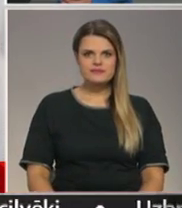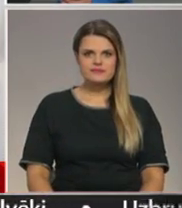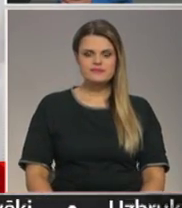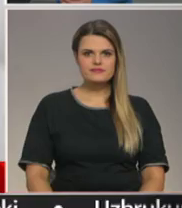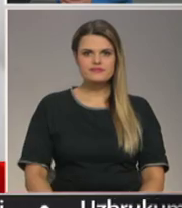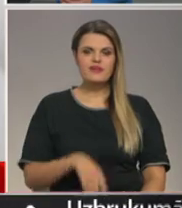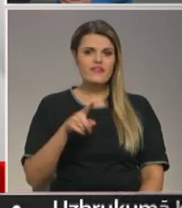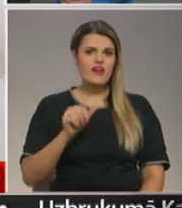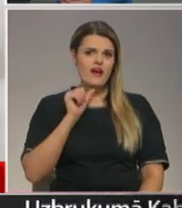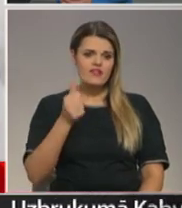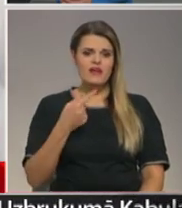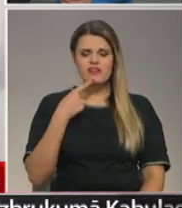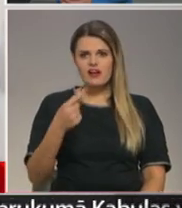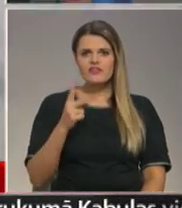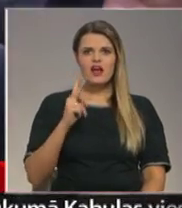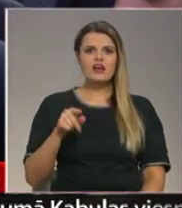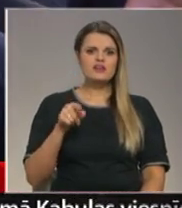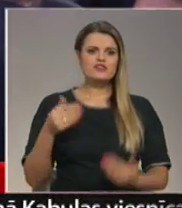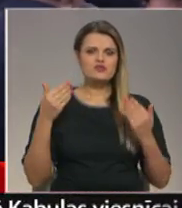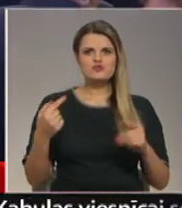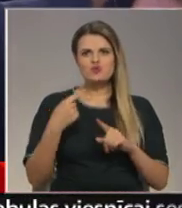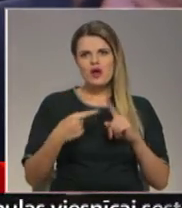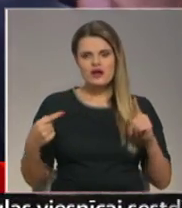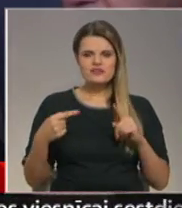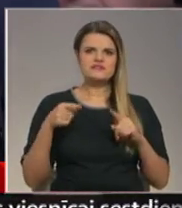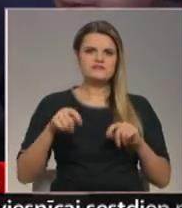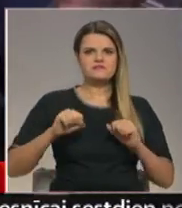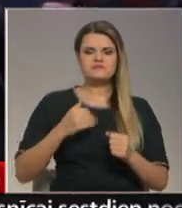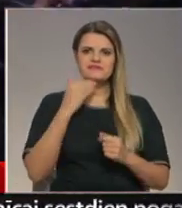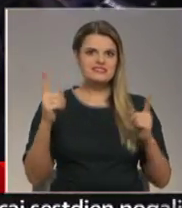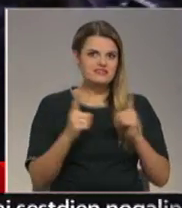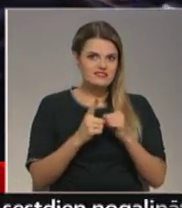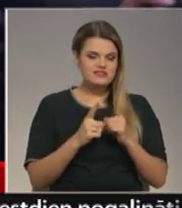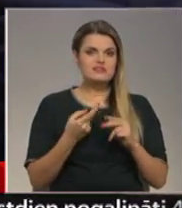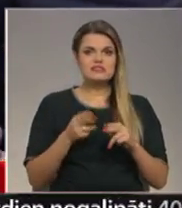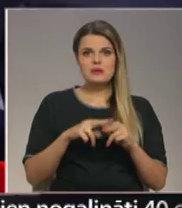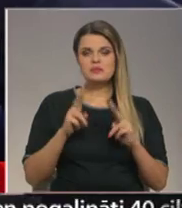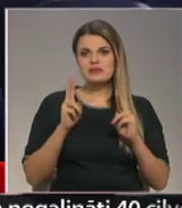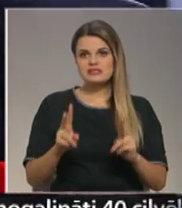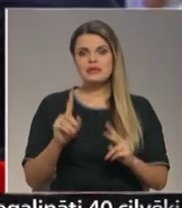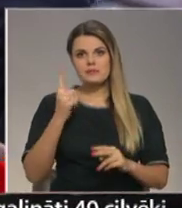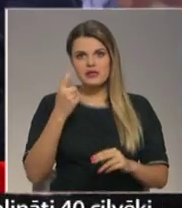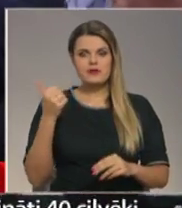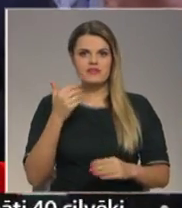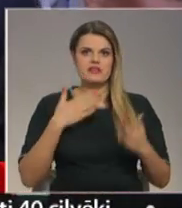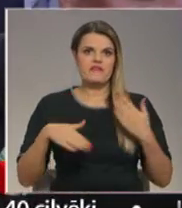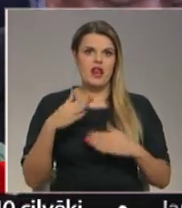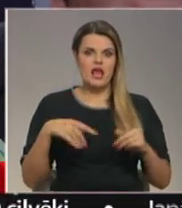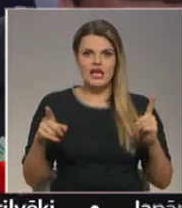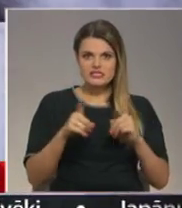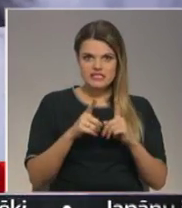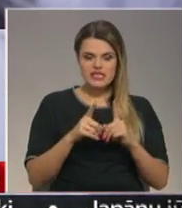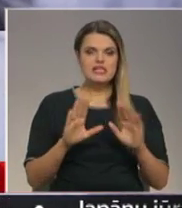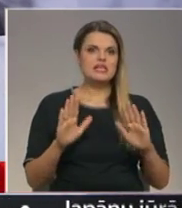Tā nevarētu teikt, ka tā šoreiz ir Telijas poza, tāpēc, ka iniciatīva arī pirmām kārtām nāca no viņas, bet, no